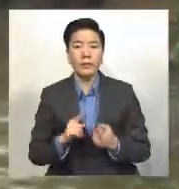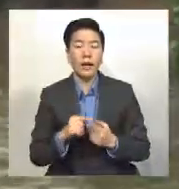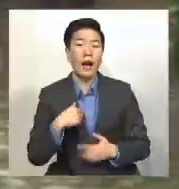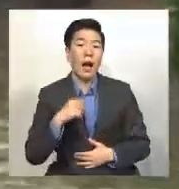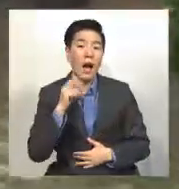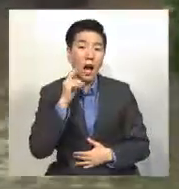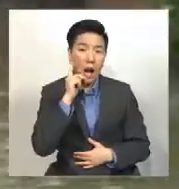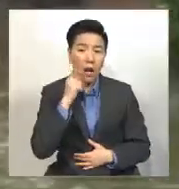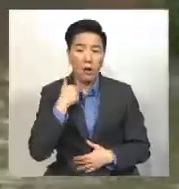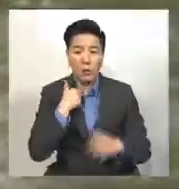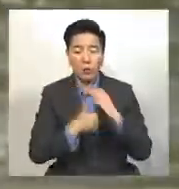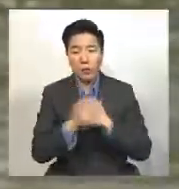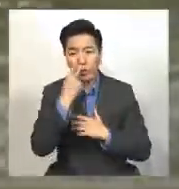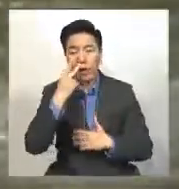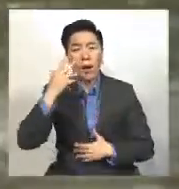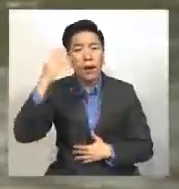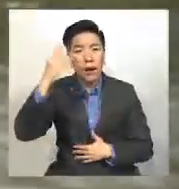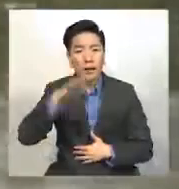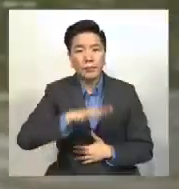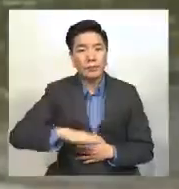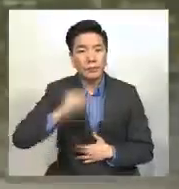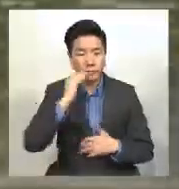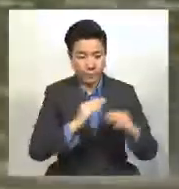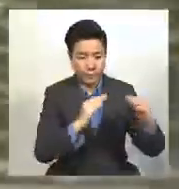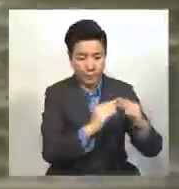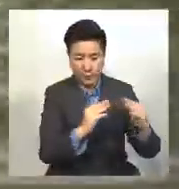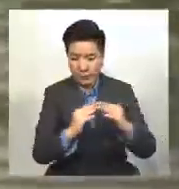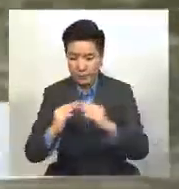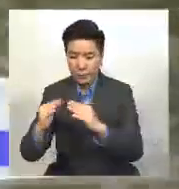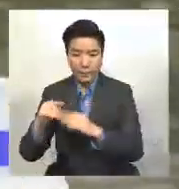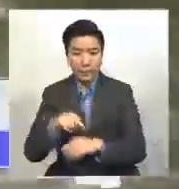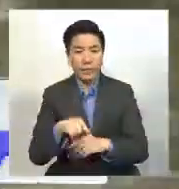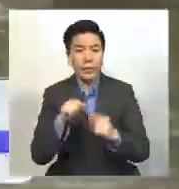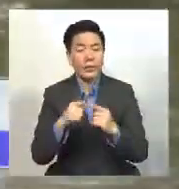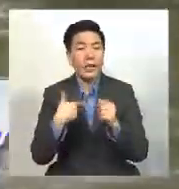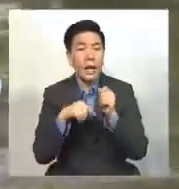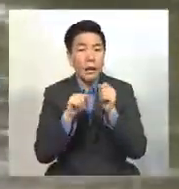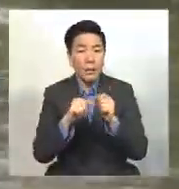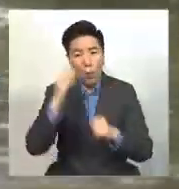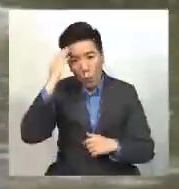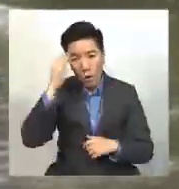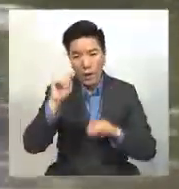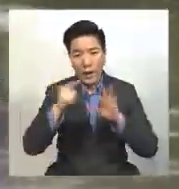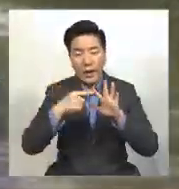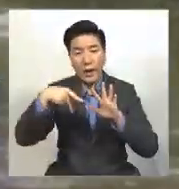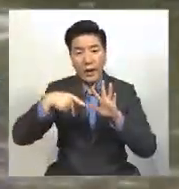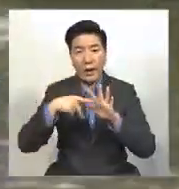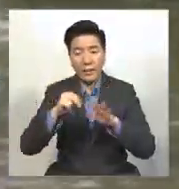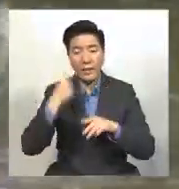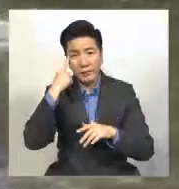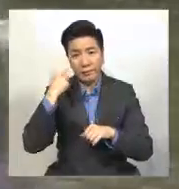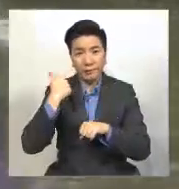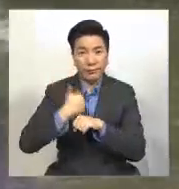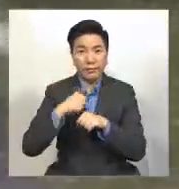าวของเรานะครับไปดูในสภาพภายในหมู่บ้านท่าโคกโพหมู่12ตำบลคำพระอำเภอหัวตะพานจังหวัดมะเจินนะครับซึ่งท่านในอำ